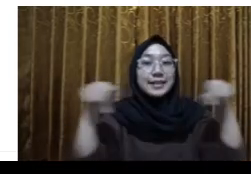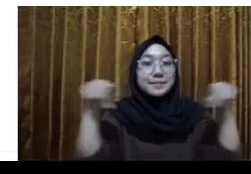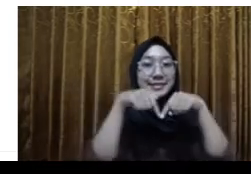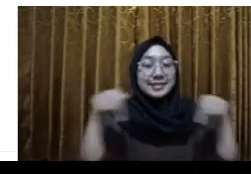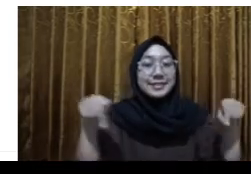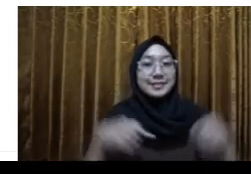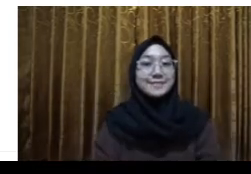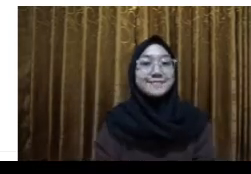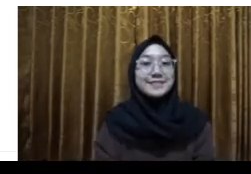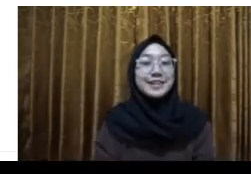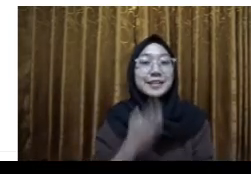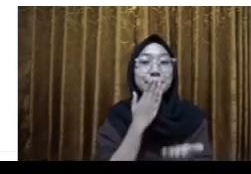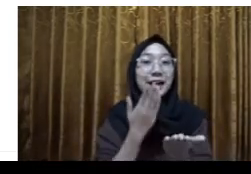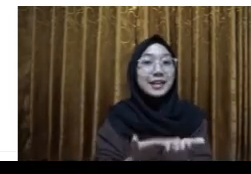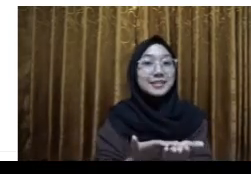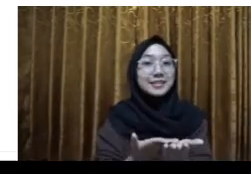tutorial ini.